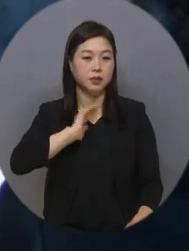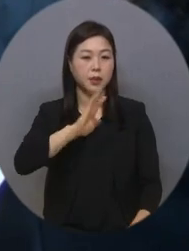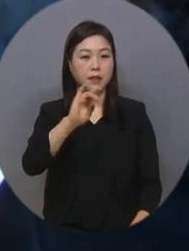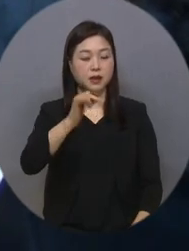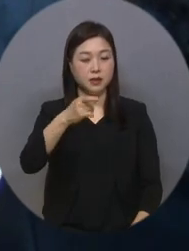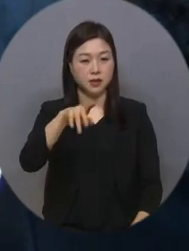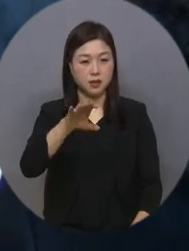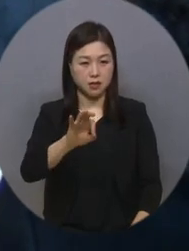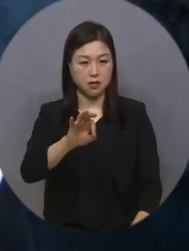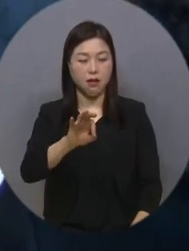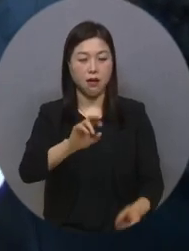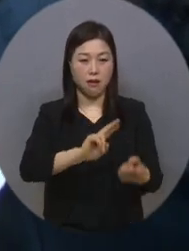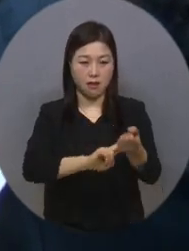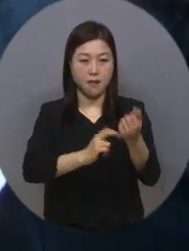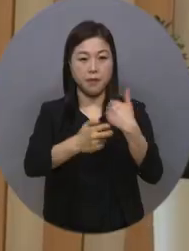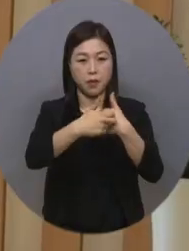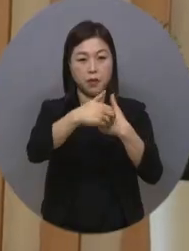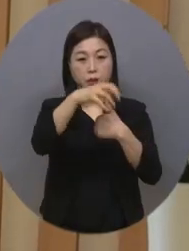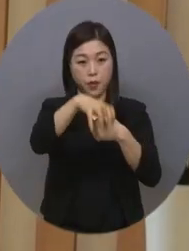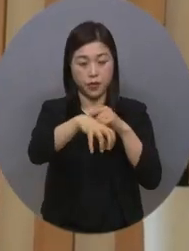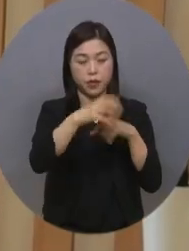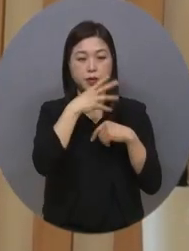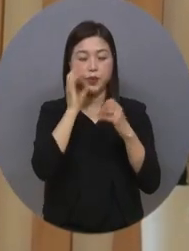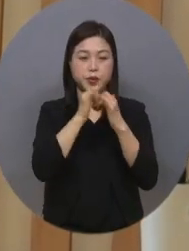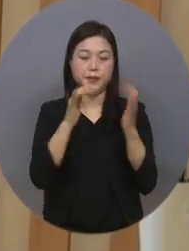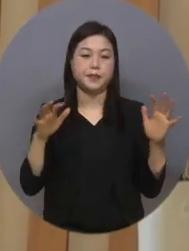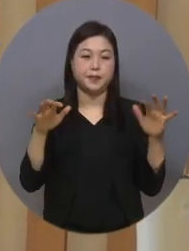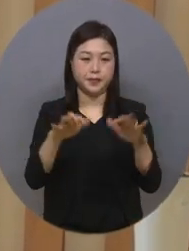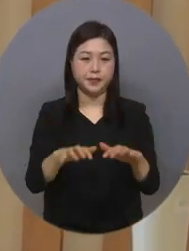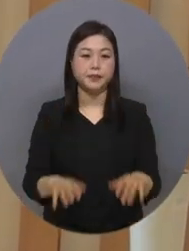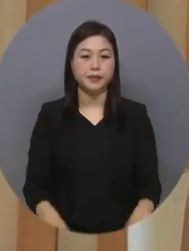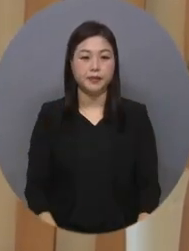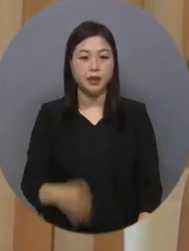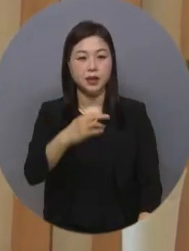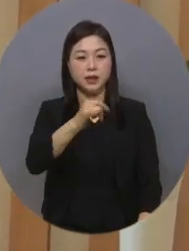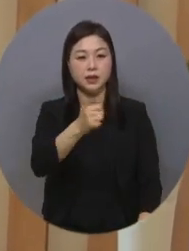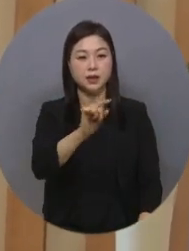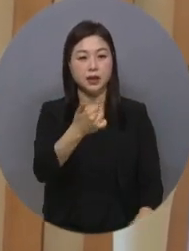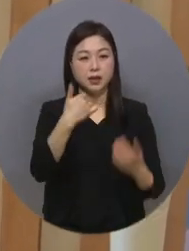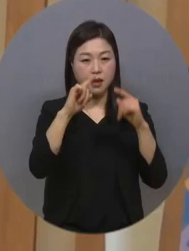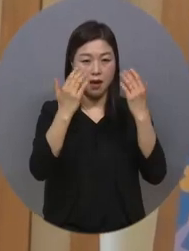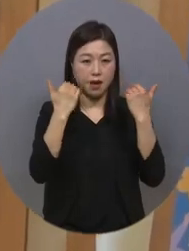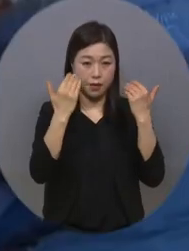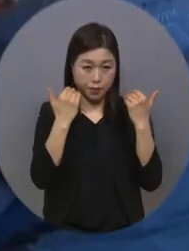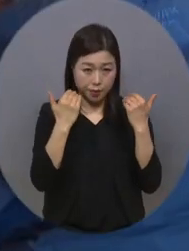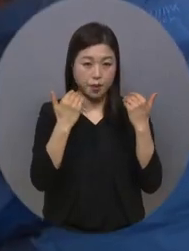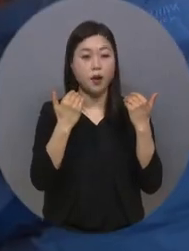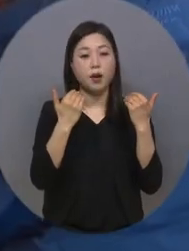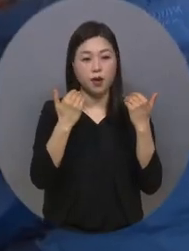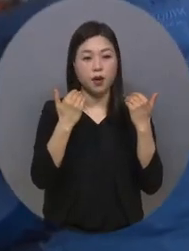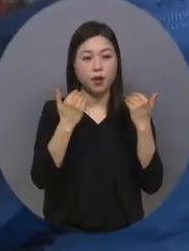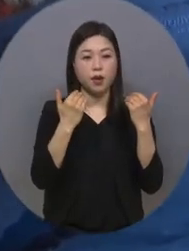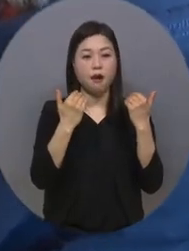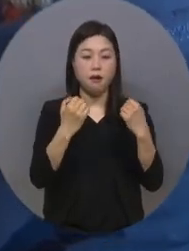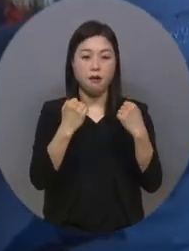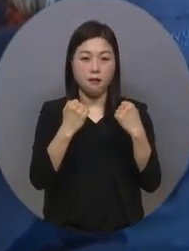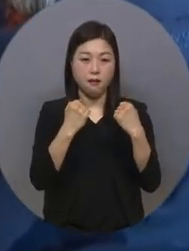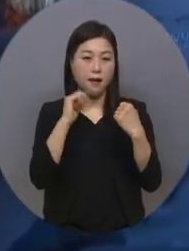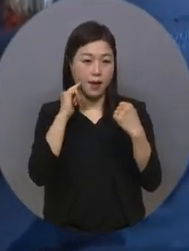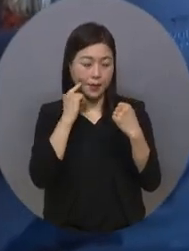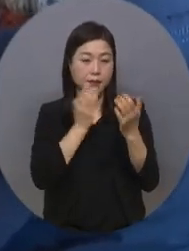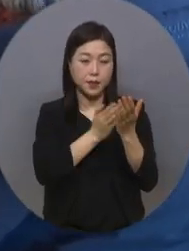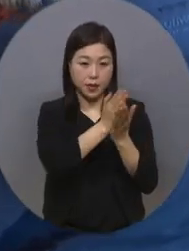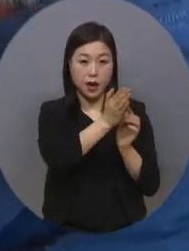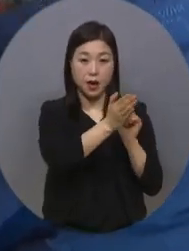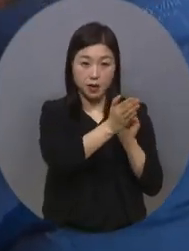발일정 한방병원 로비는 어른들로 꽉 차 있습니다. 신한대학교 뷰티 헬스학과 주관으로 지역 내 65세 이상 독거